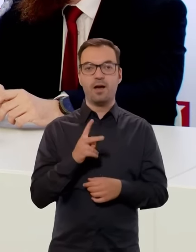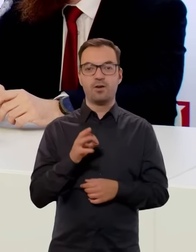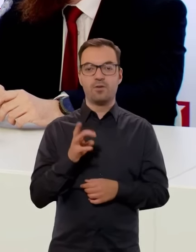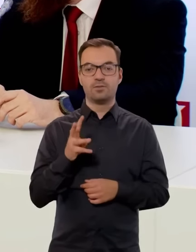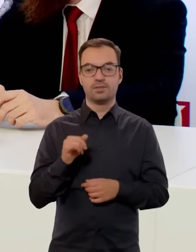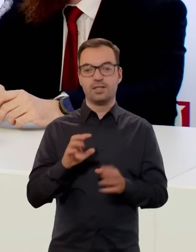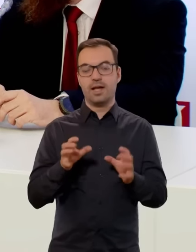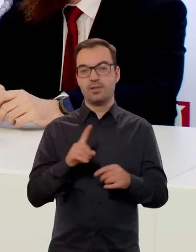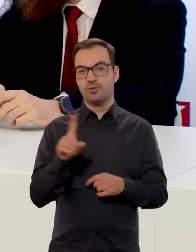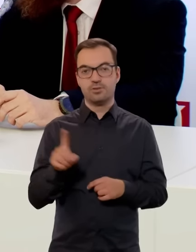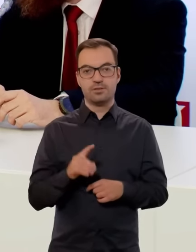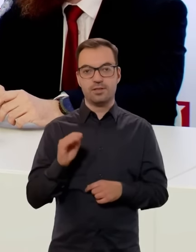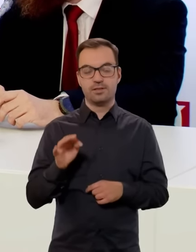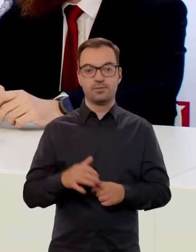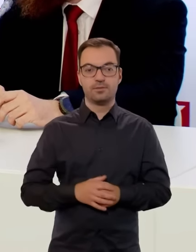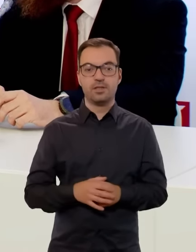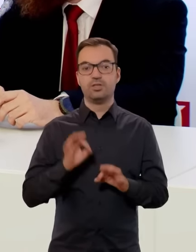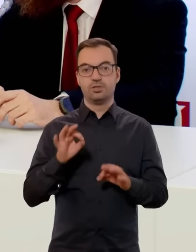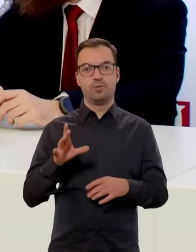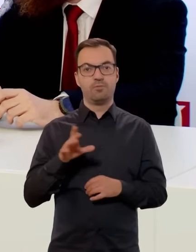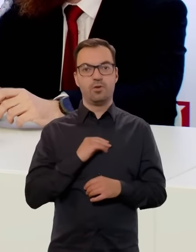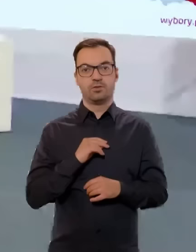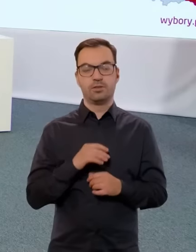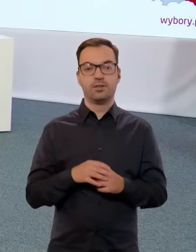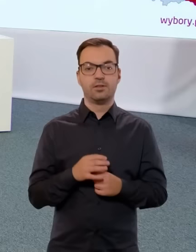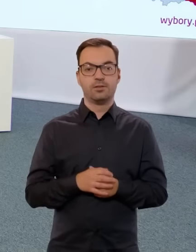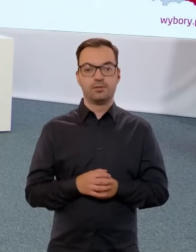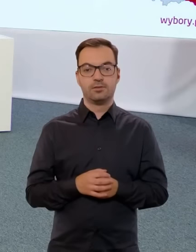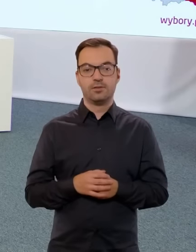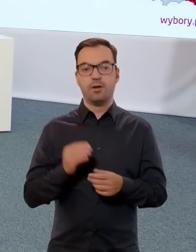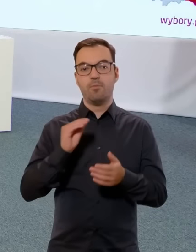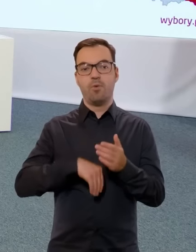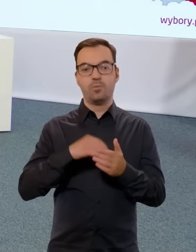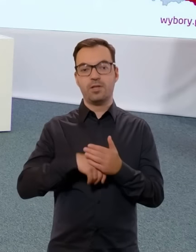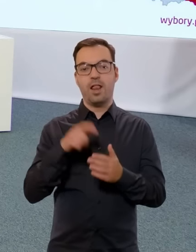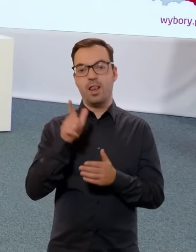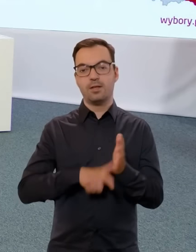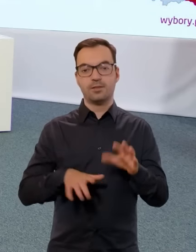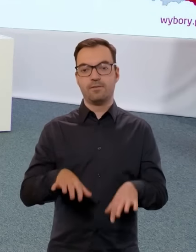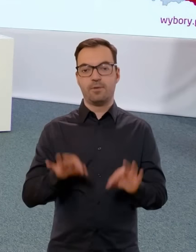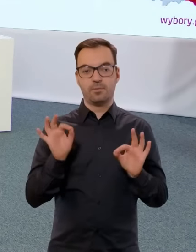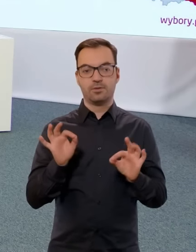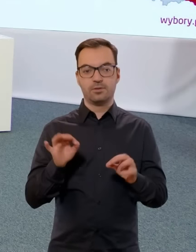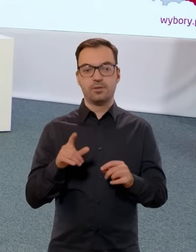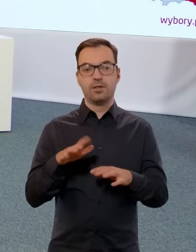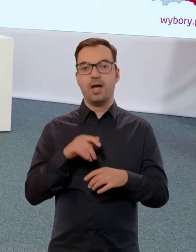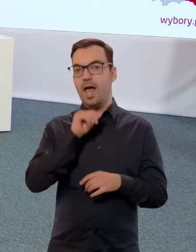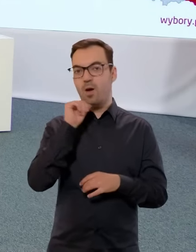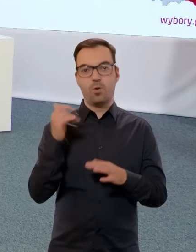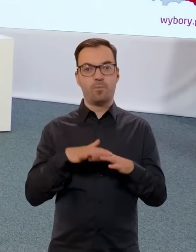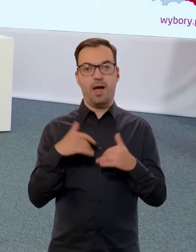Z. Czy jest dozwolone dzisiaj zbieranie podpisów pod listami wyborców w wyborach